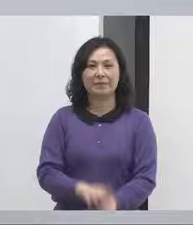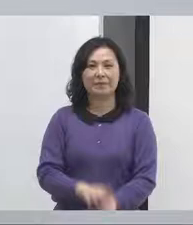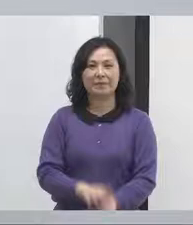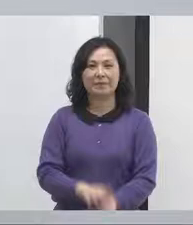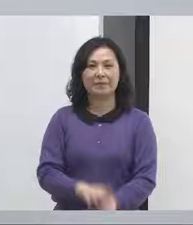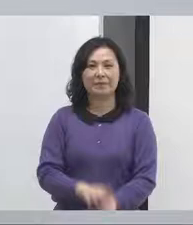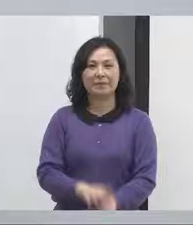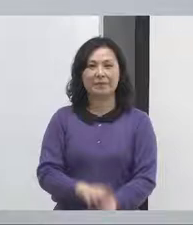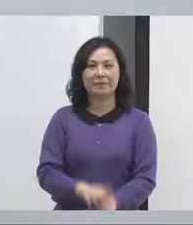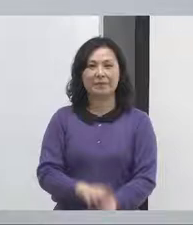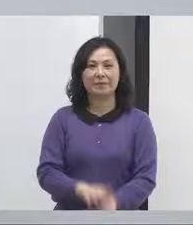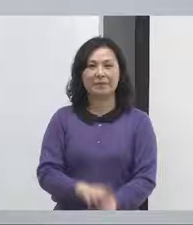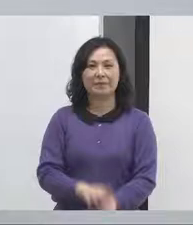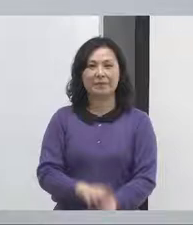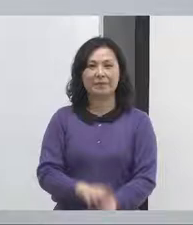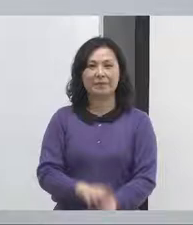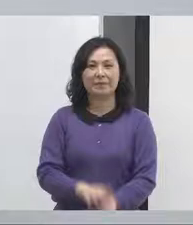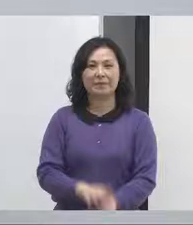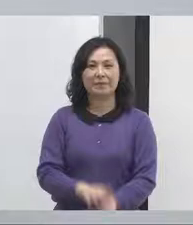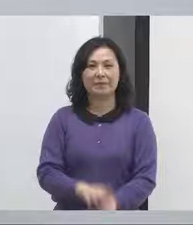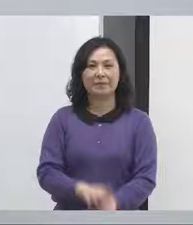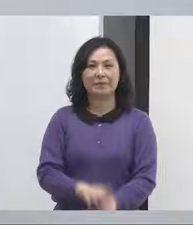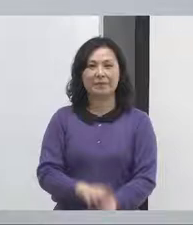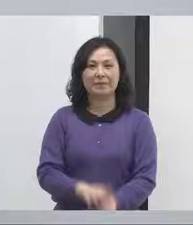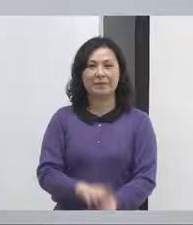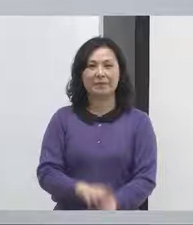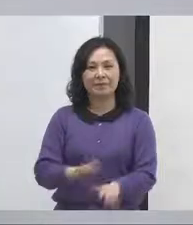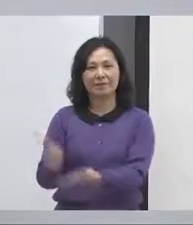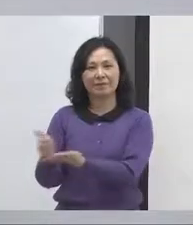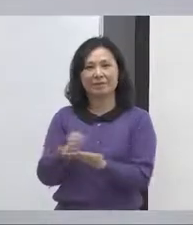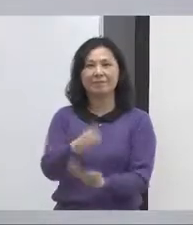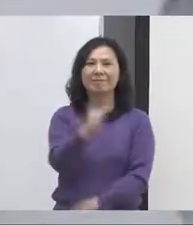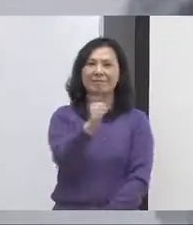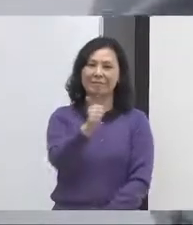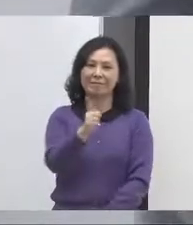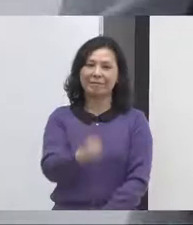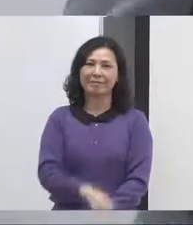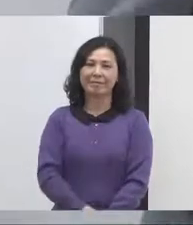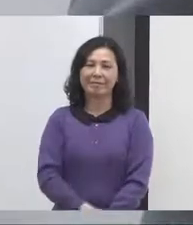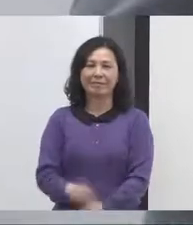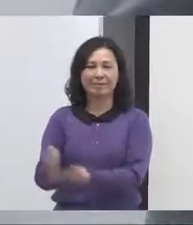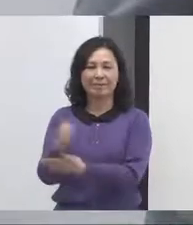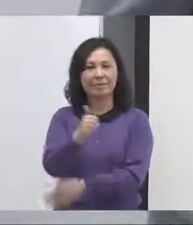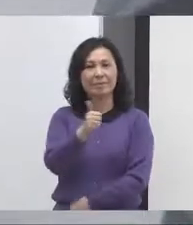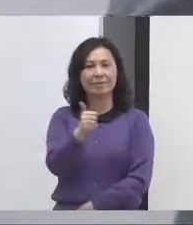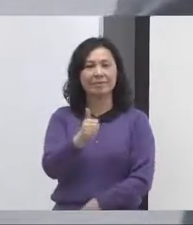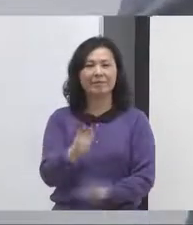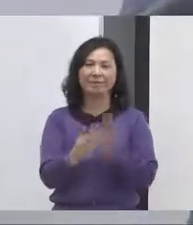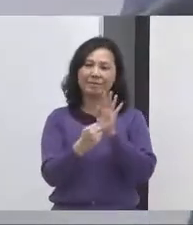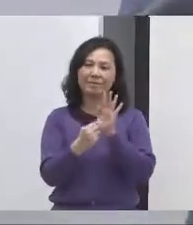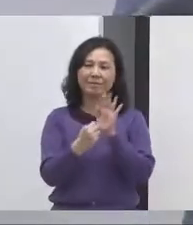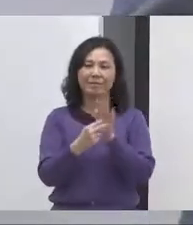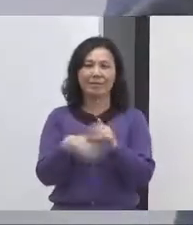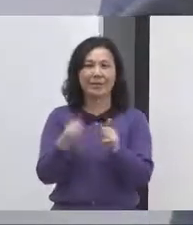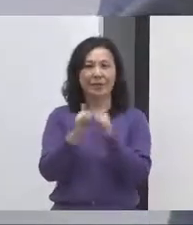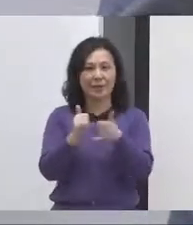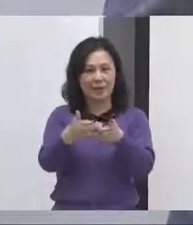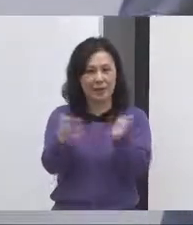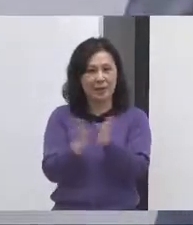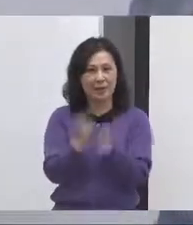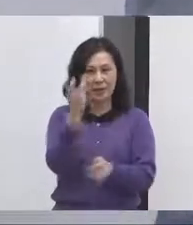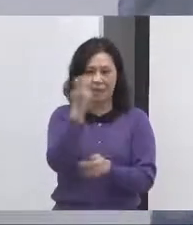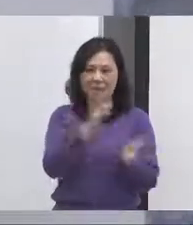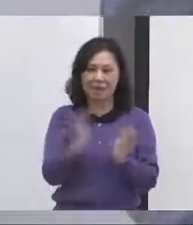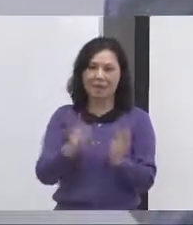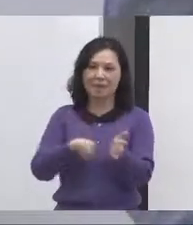家吗？好，来，我们接下来请之浩。之浩要讲社群治理作为一个